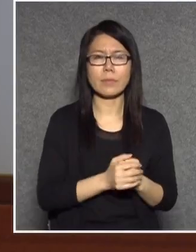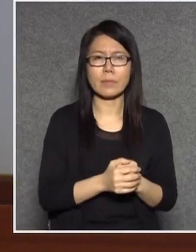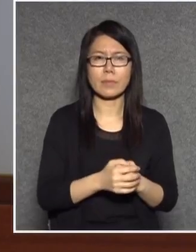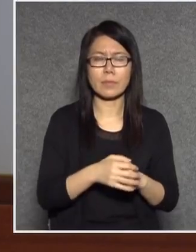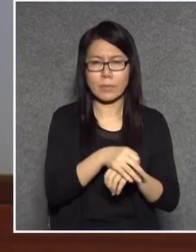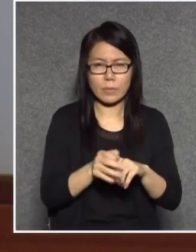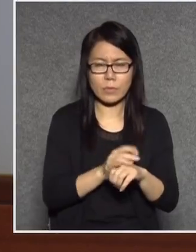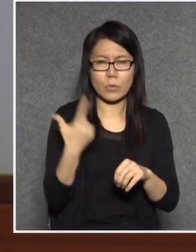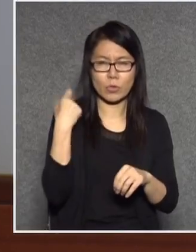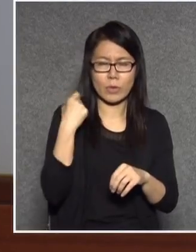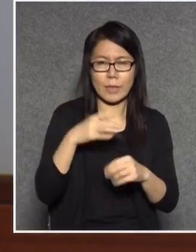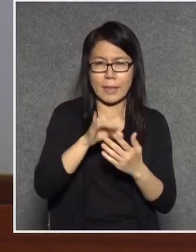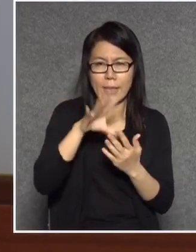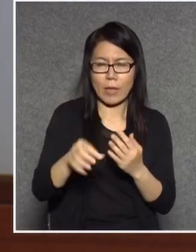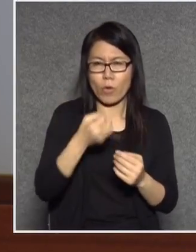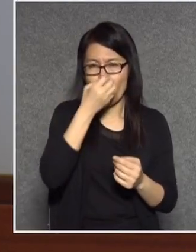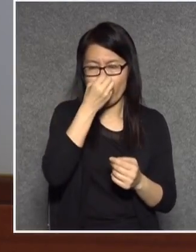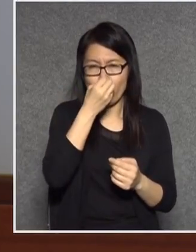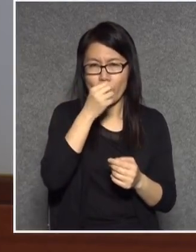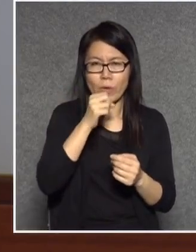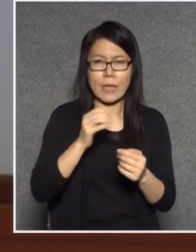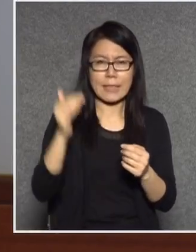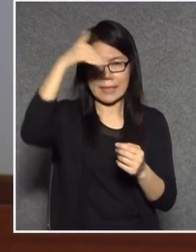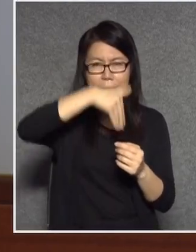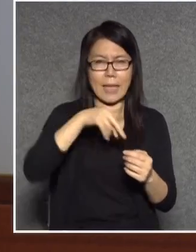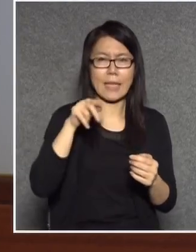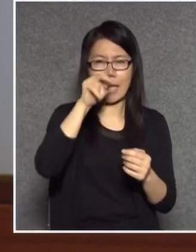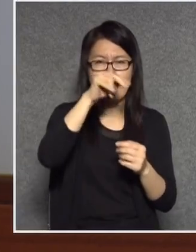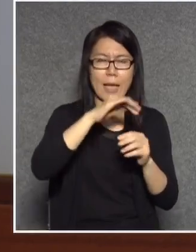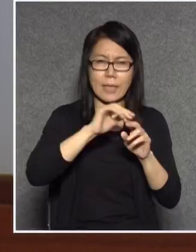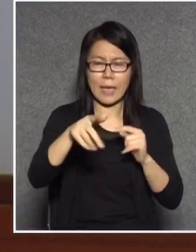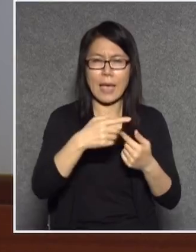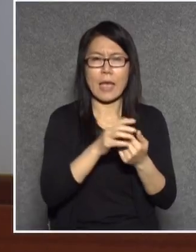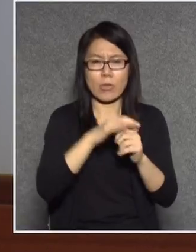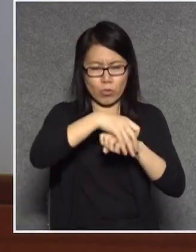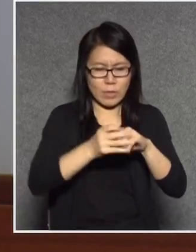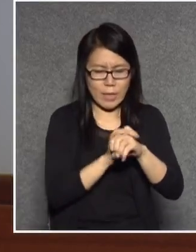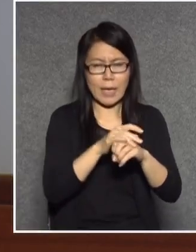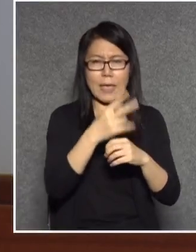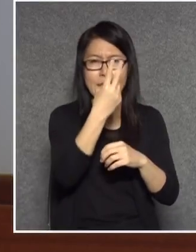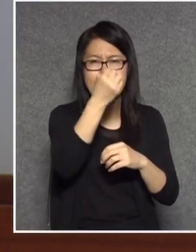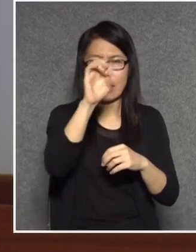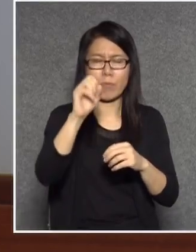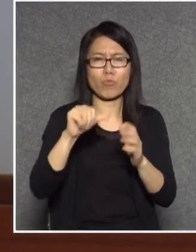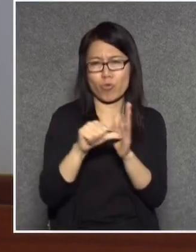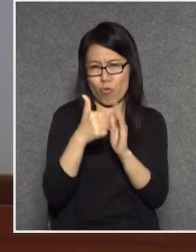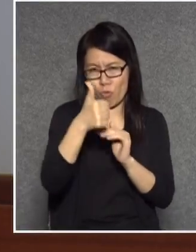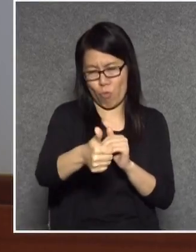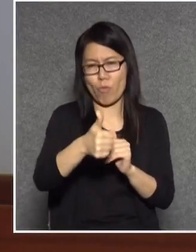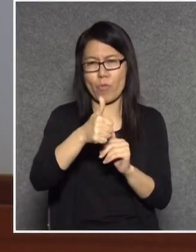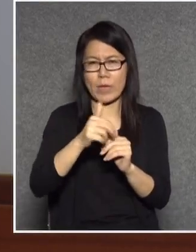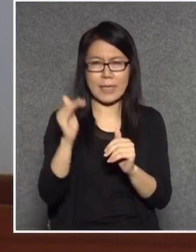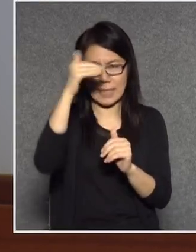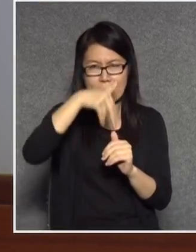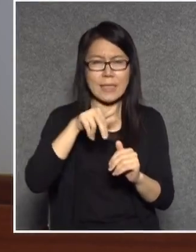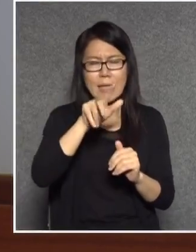道最近評選了香港的麥理浩徑是全球20條最佳的行山徑之一，香港其實